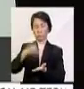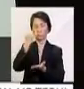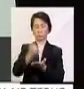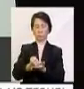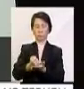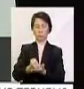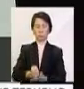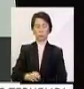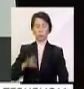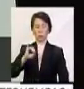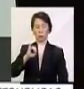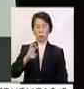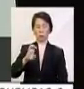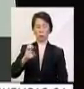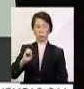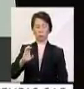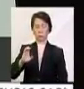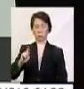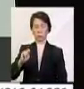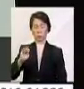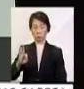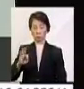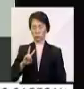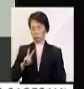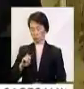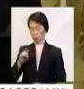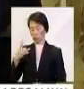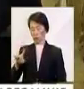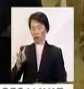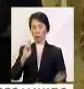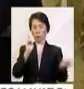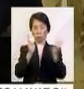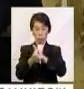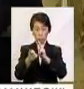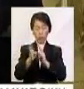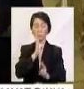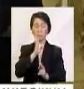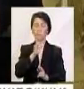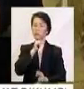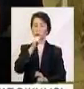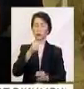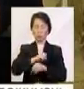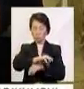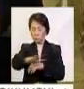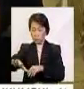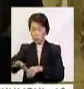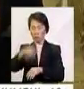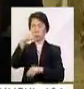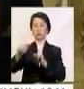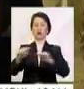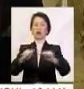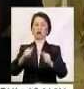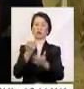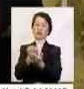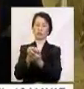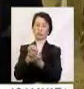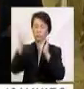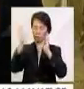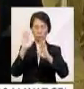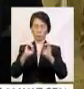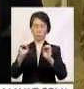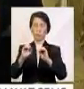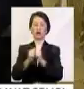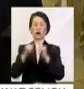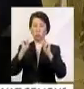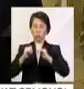Keganasan IFCTF 2018. Perubahan itu katanya tidak akan memberi kesan kepada aktiviti ekonomi negara,